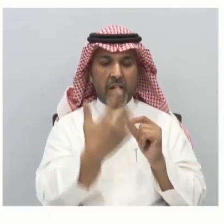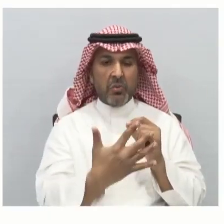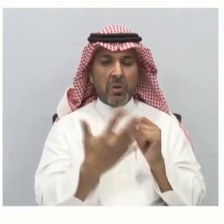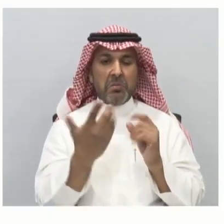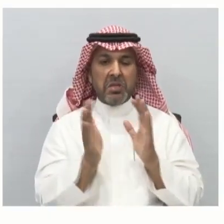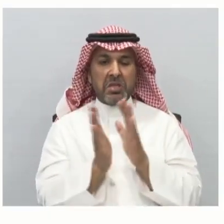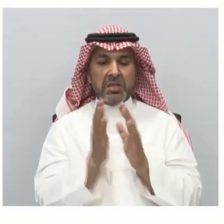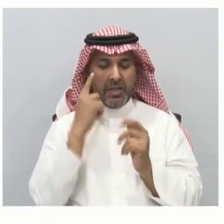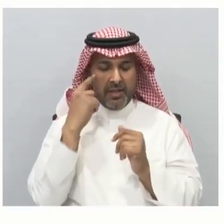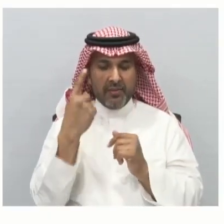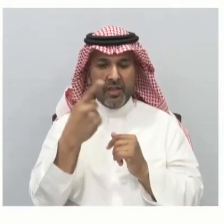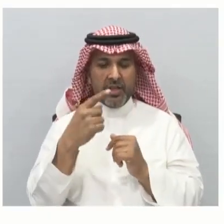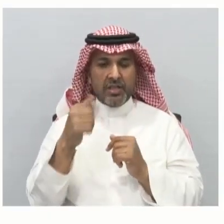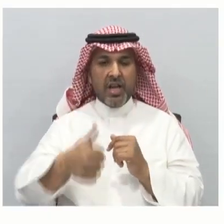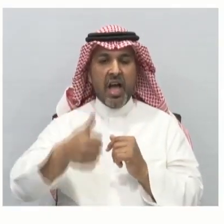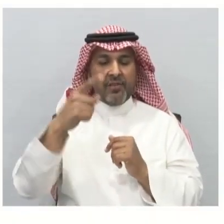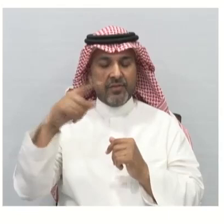هي الصحيحه